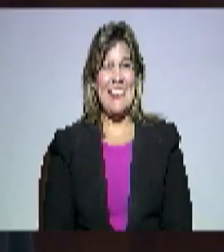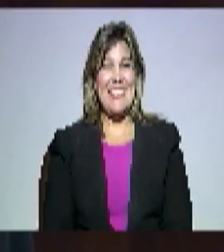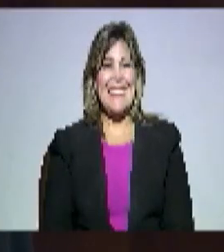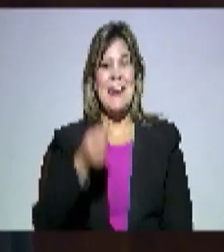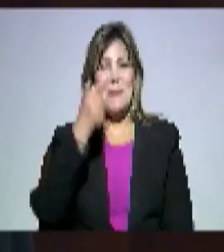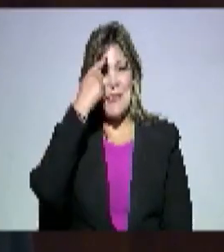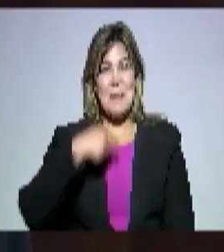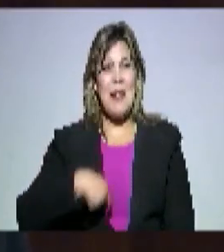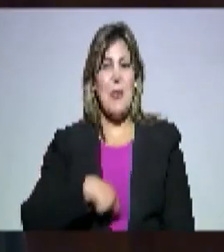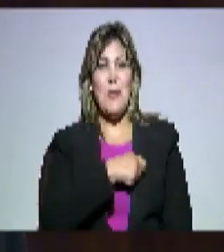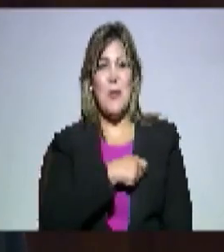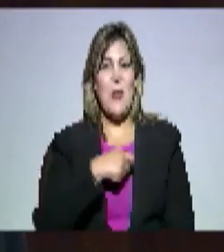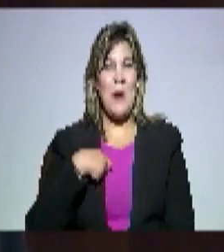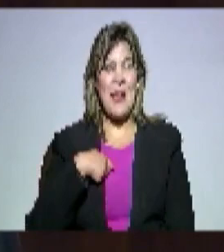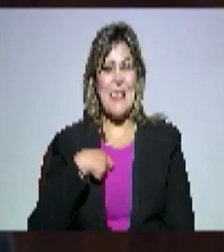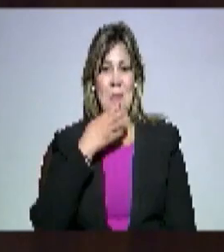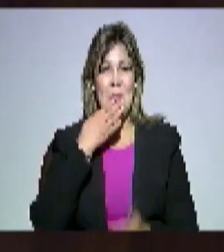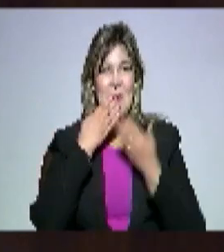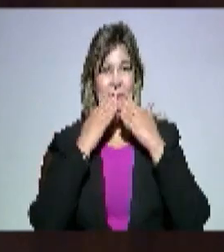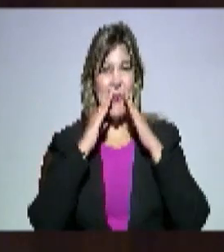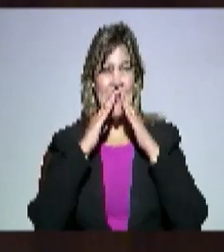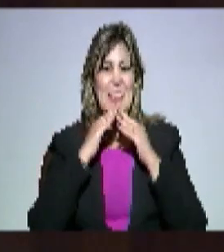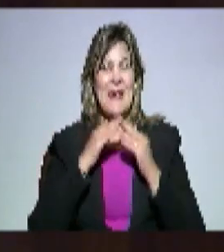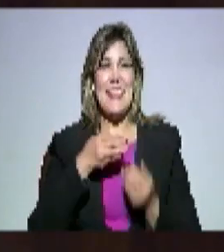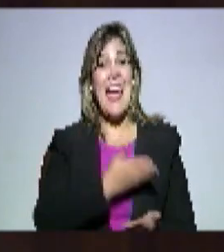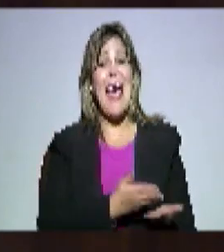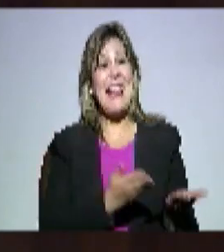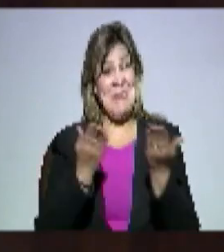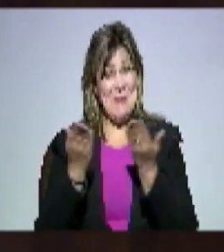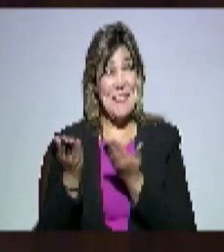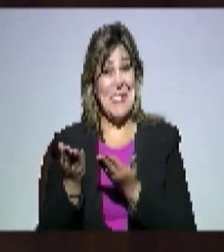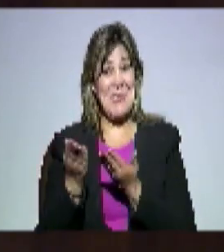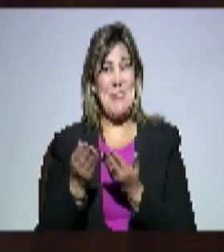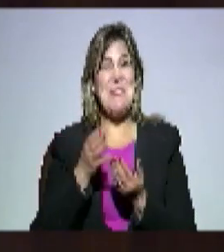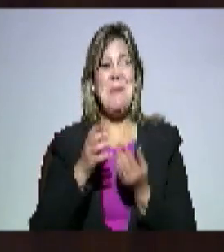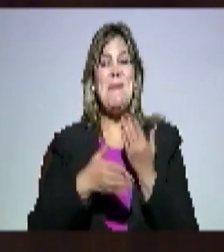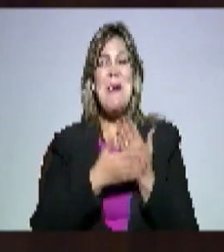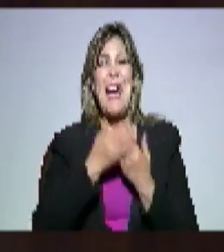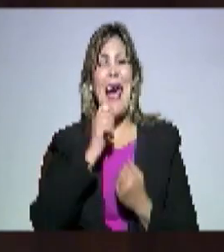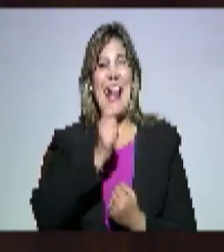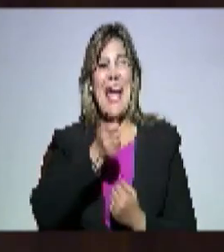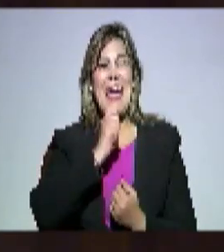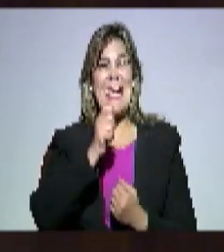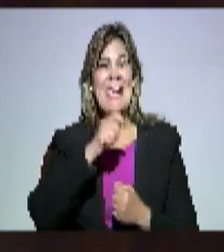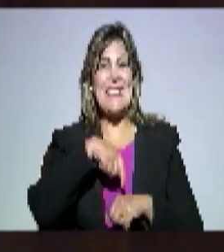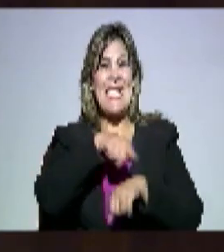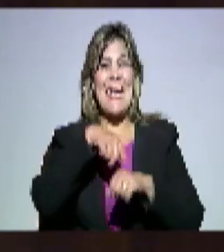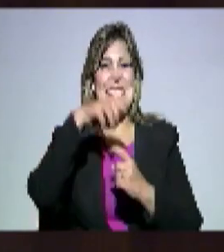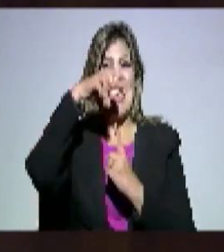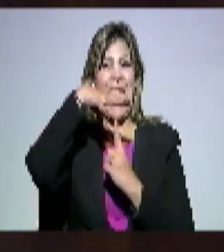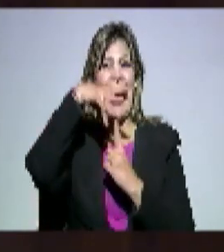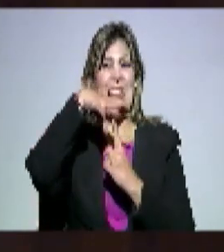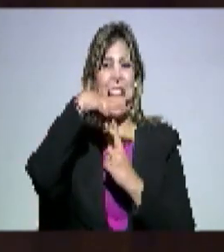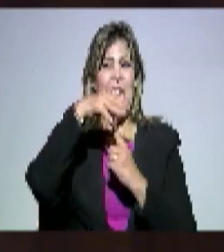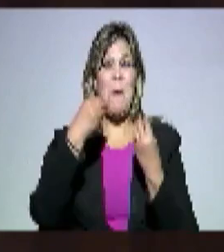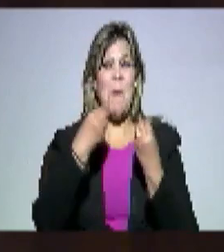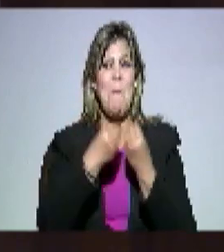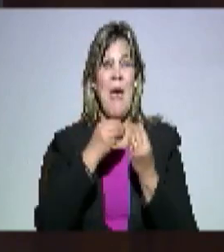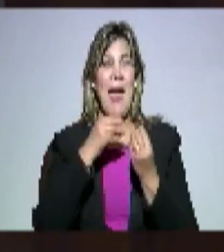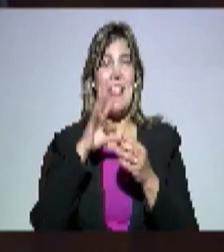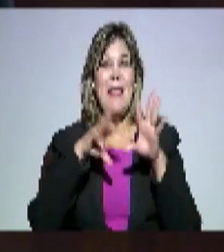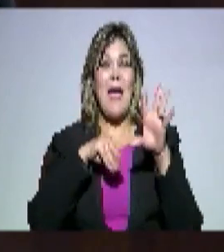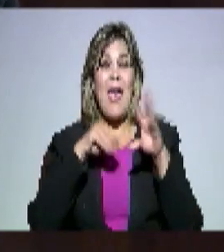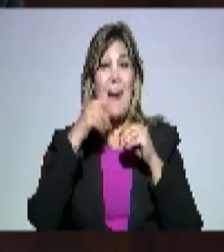بسم الاب والابن والروح القدس اله واحد امين اهلا بحضراتكم حلقه جديده من برنامجنا ساعه الهوا معنا في حكايه